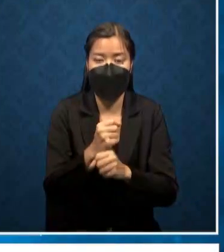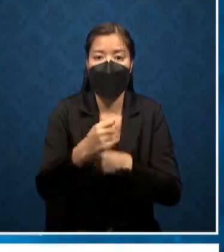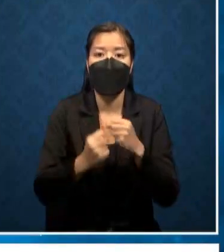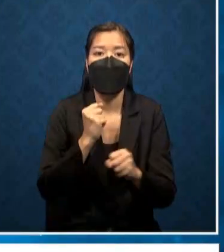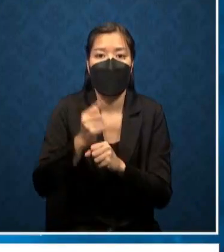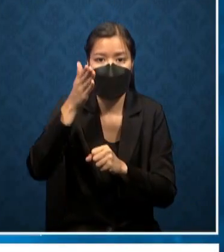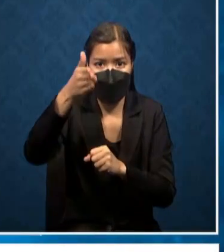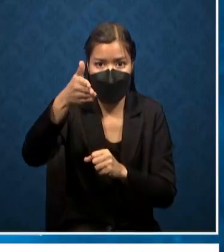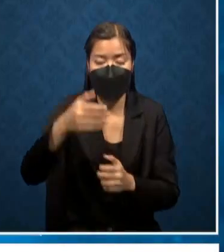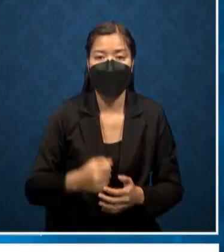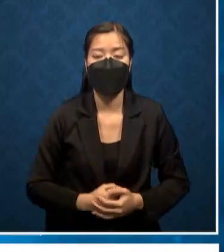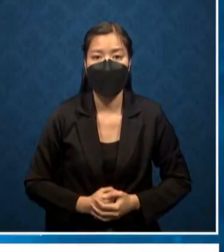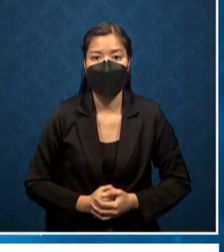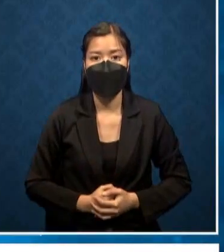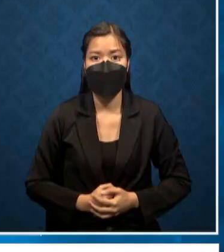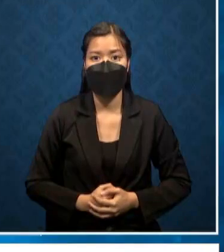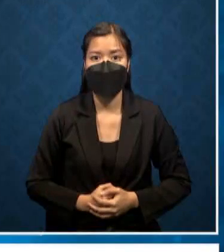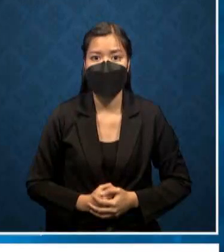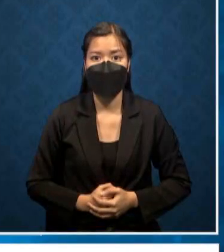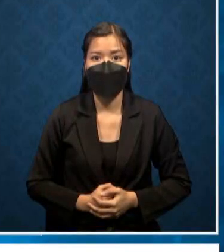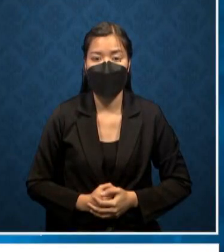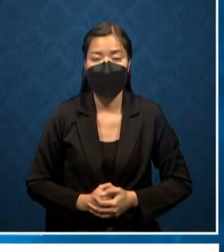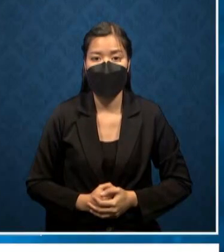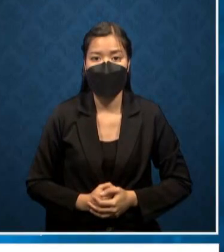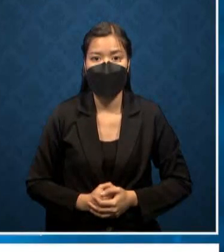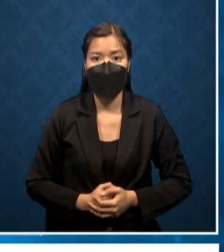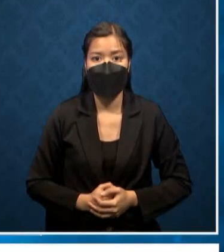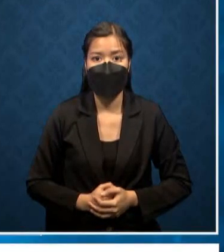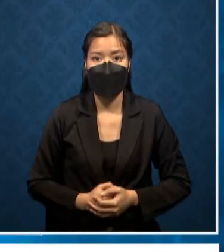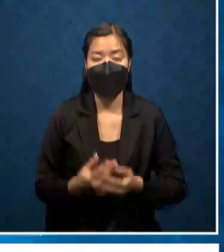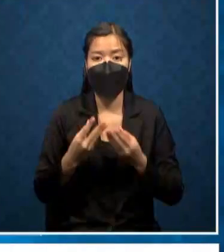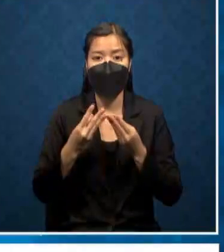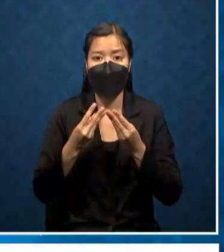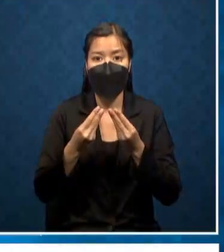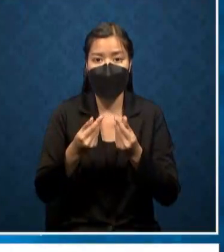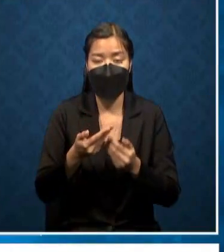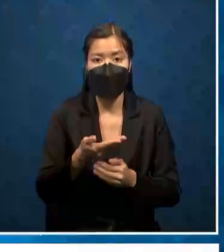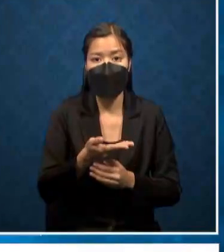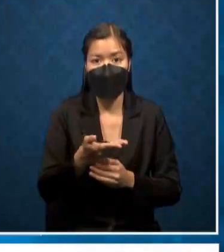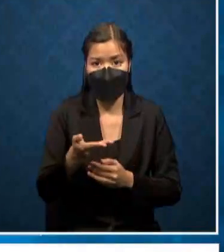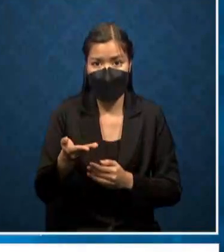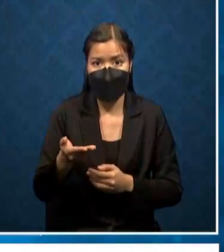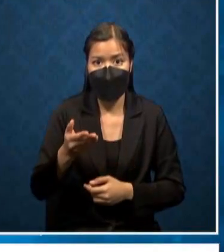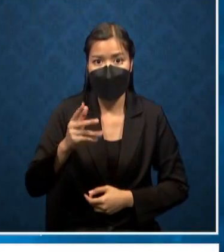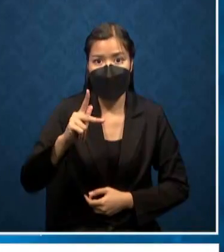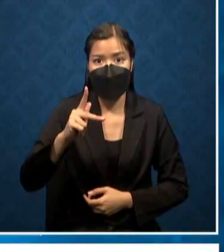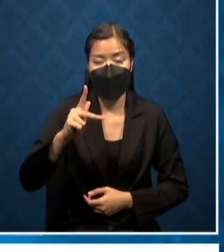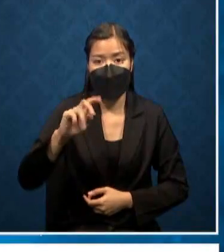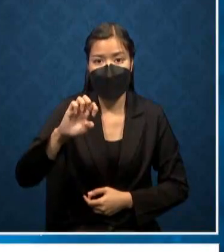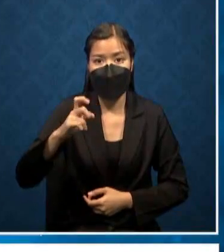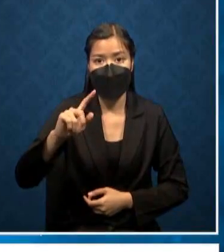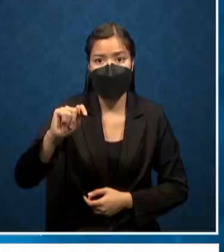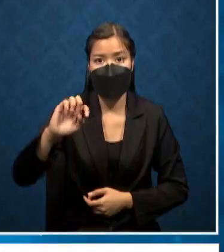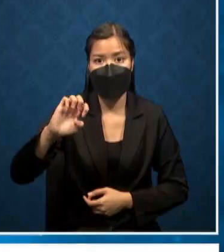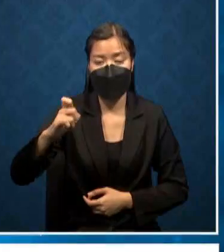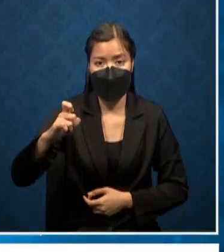ไปซึ่งรายละเอียดขอให้ท่านกิติวสีนนท์ซึ่งเป็นรองประธานคณะกร